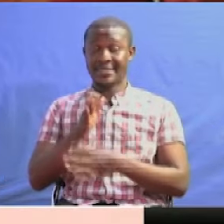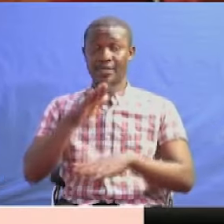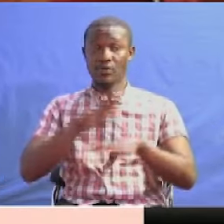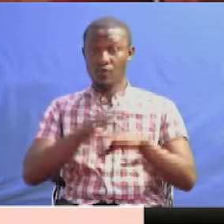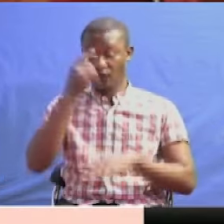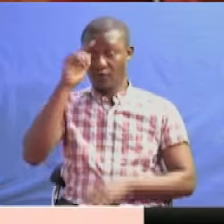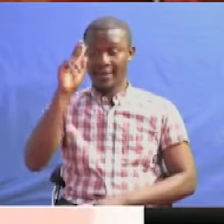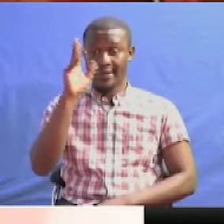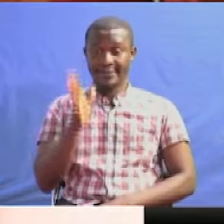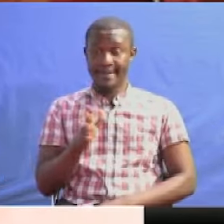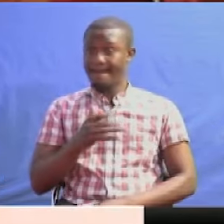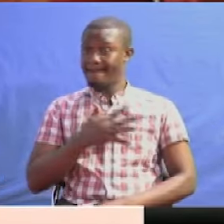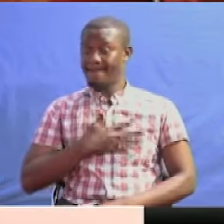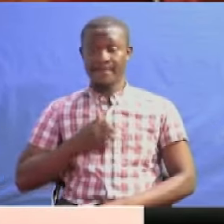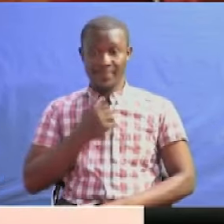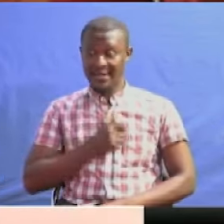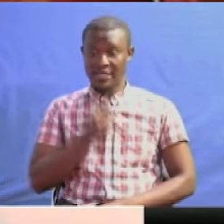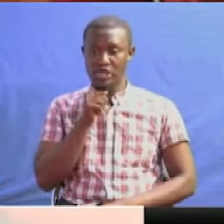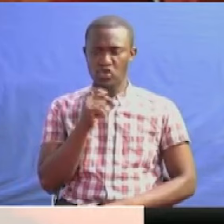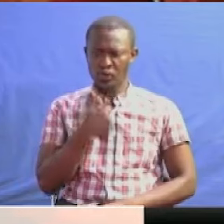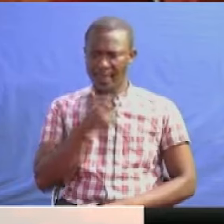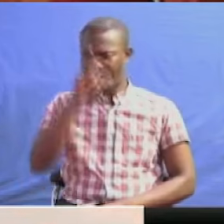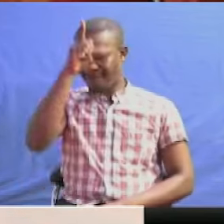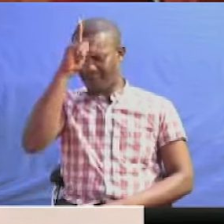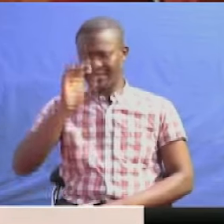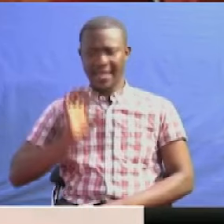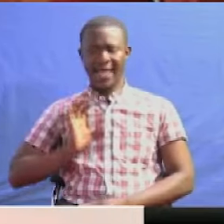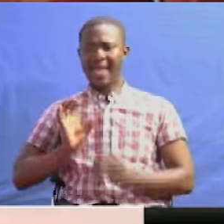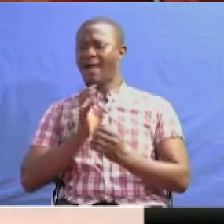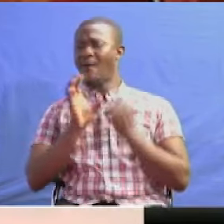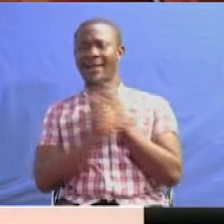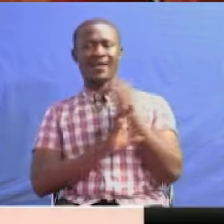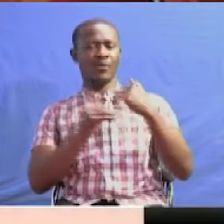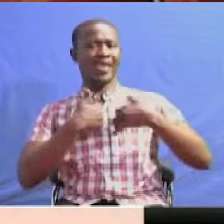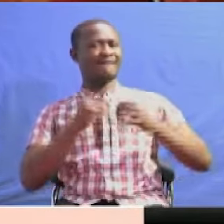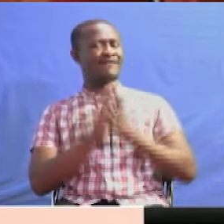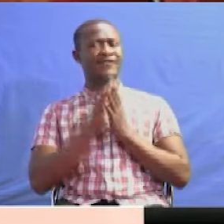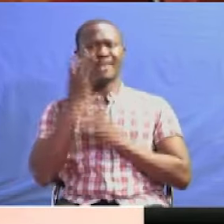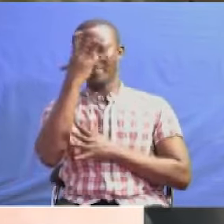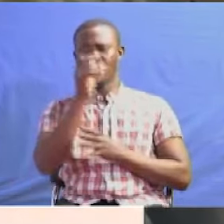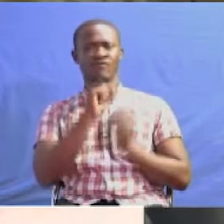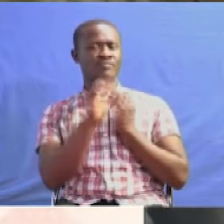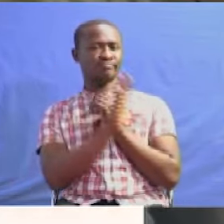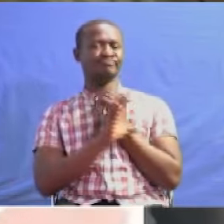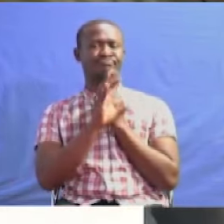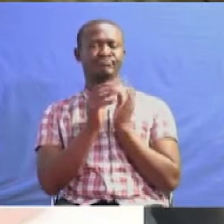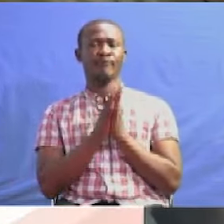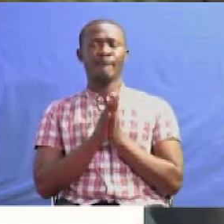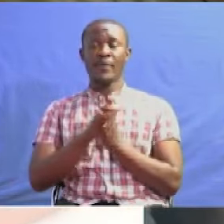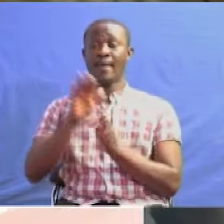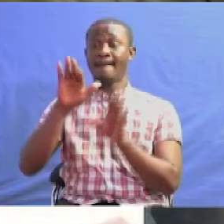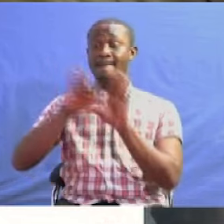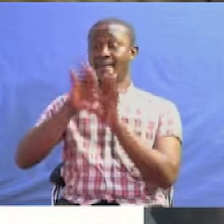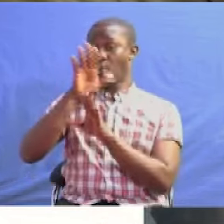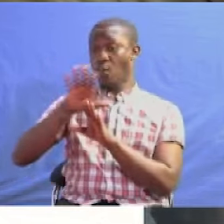Kenya. Please, let us not villagize our country. We have a beautiful country. Yes. Mbunge wa jimbo